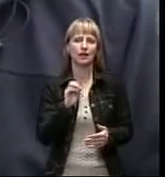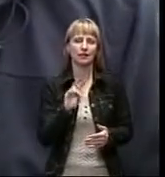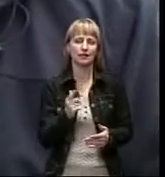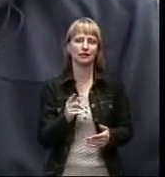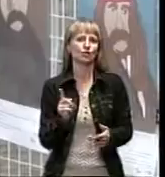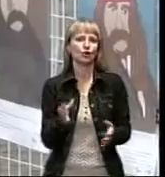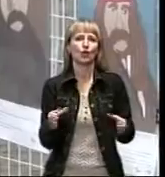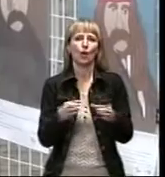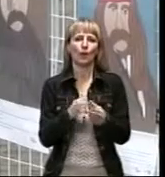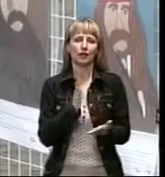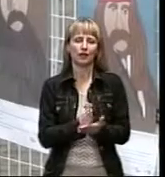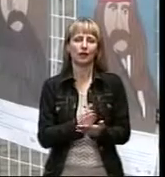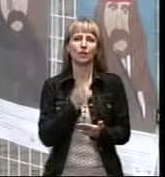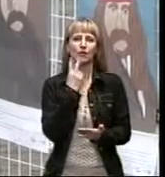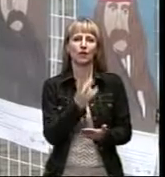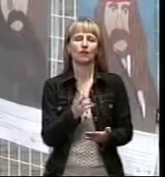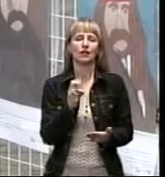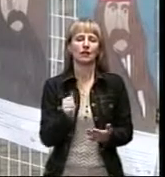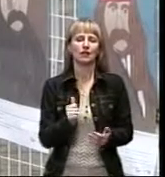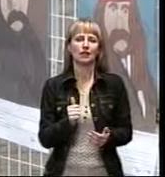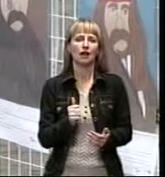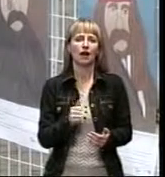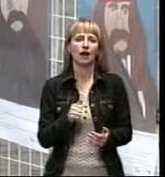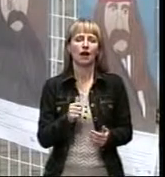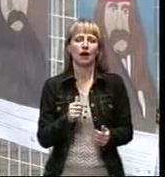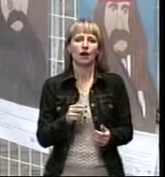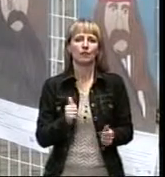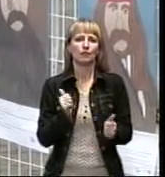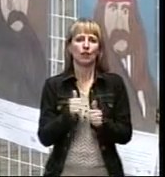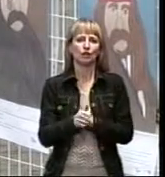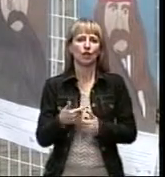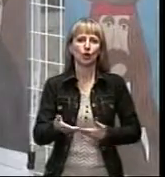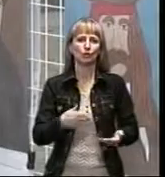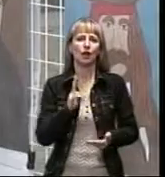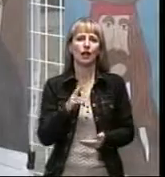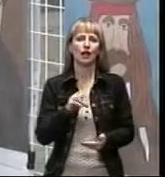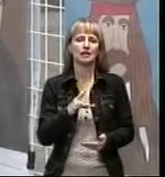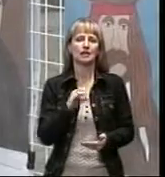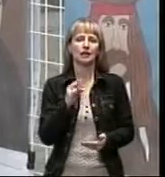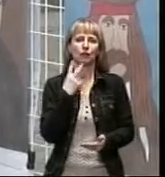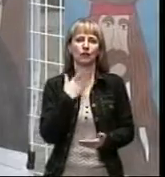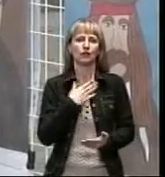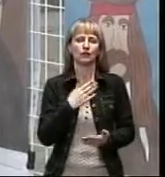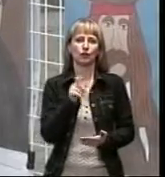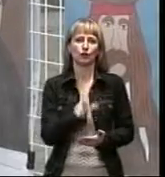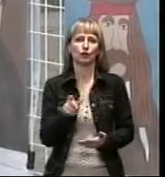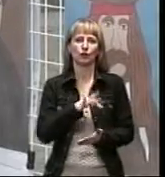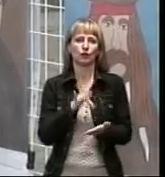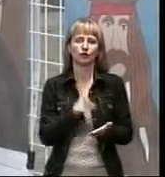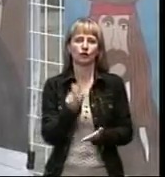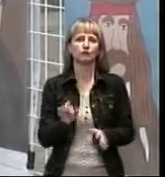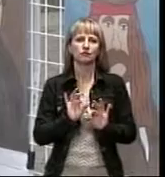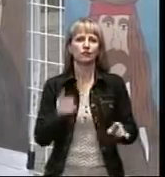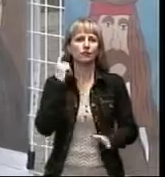щось їх об'єднуюче. Подивитися на прогресивного класика прийшли містяни різного віку. Подружжя Світлана та Віталій